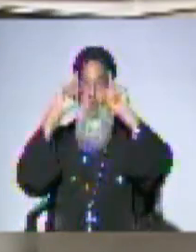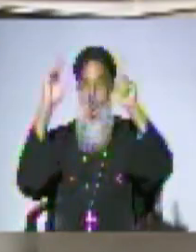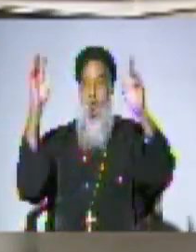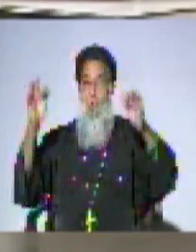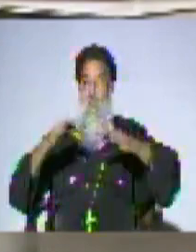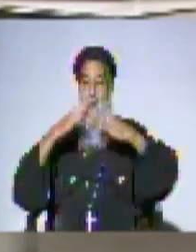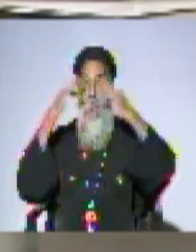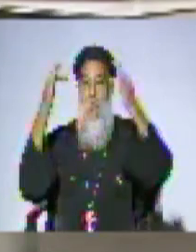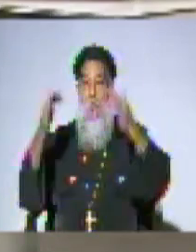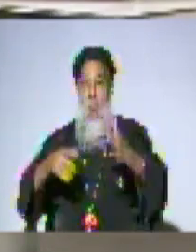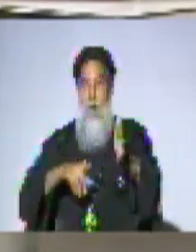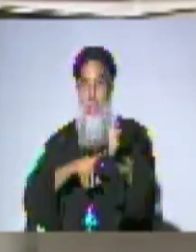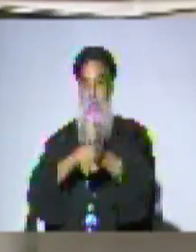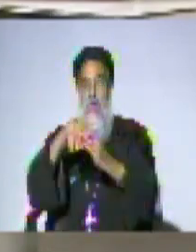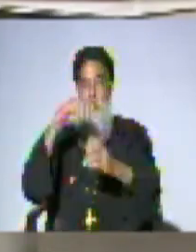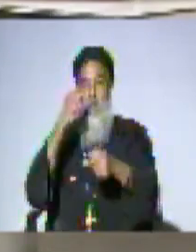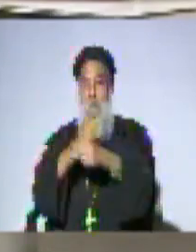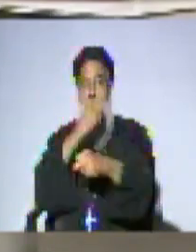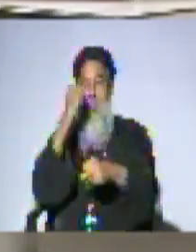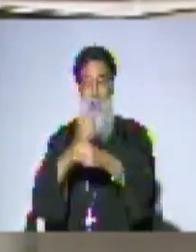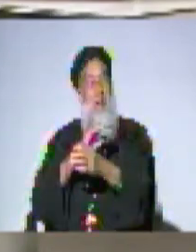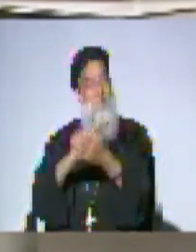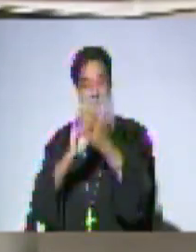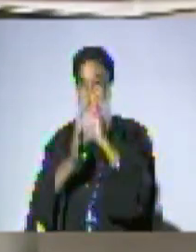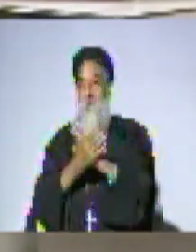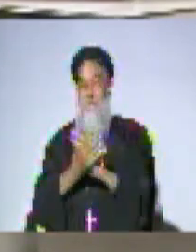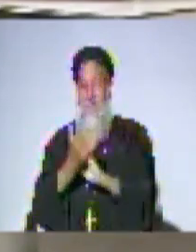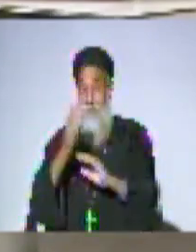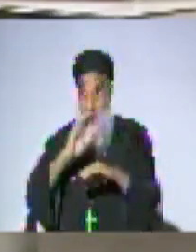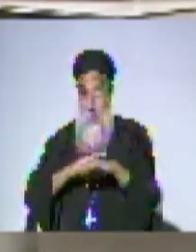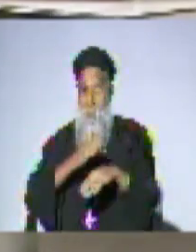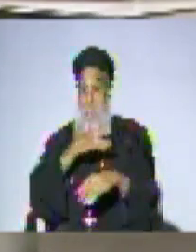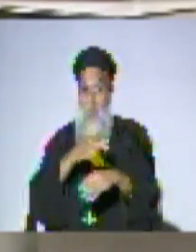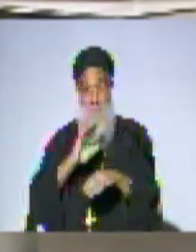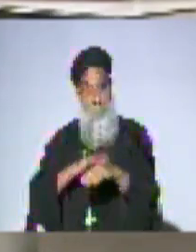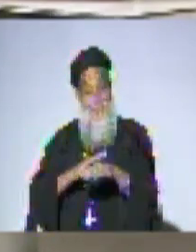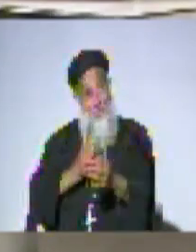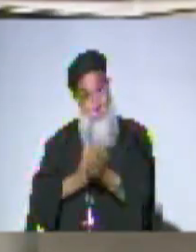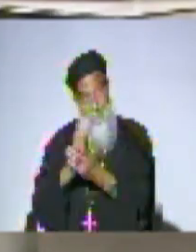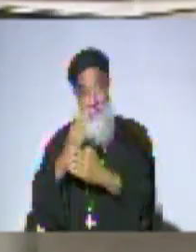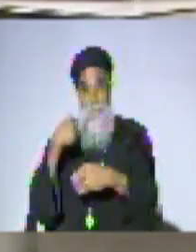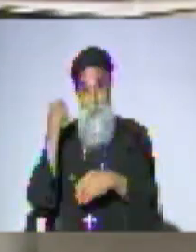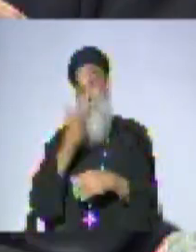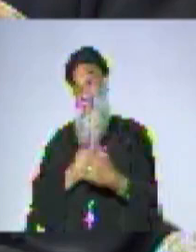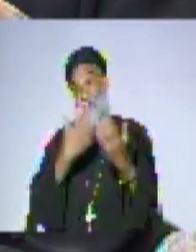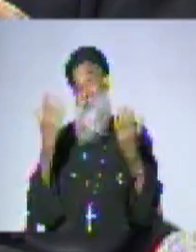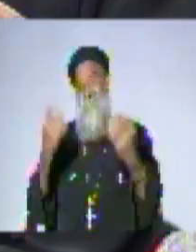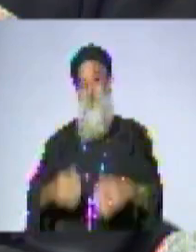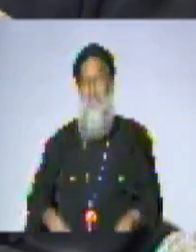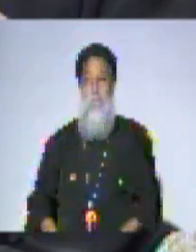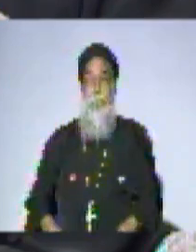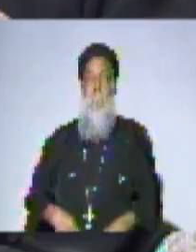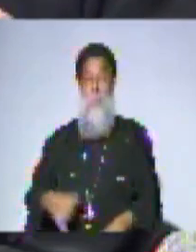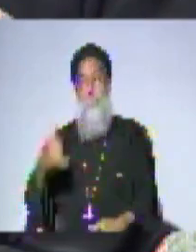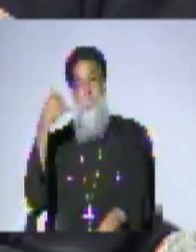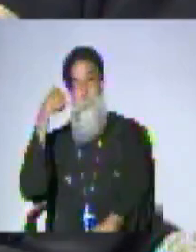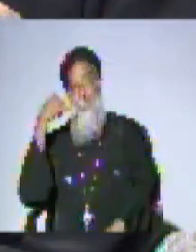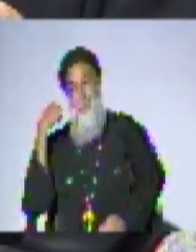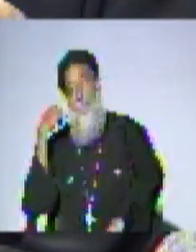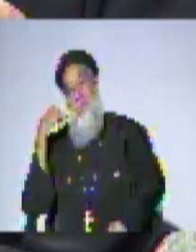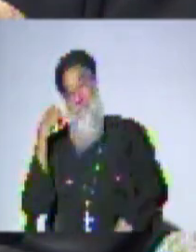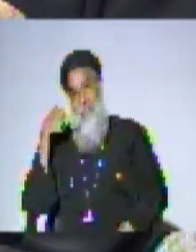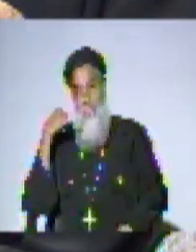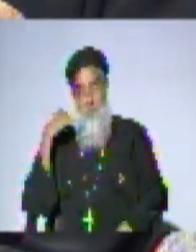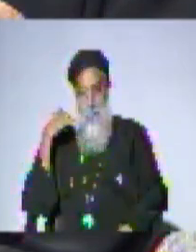إحساس، من غير قوة، من غير نعمة، والنتيجة بقى معروفة يعني. معنا اتصال أستاذة منى.